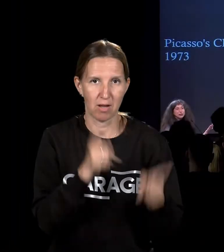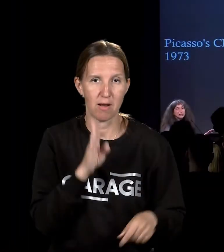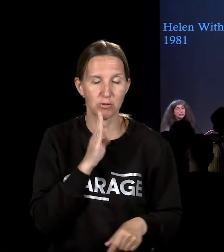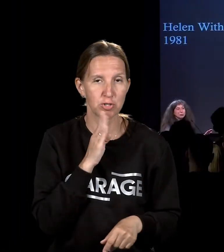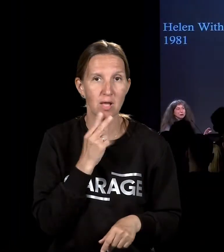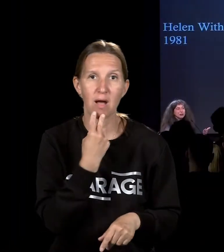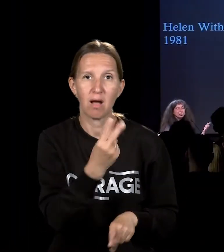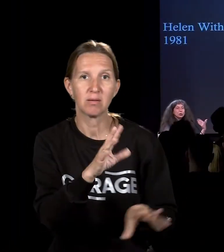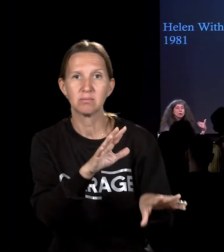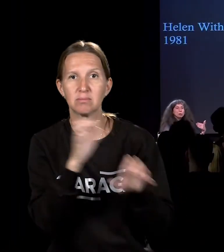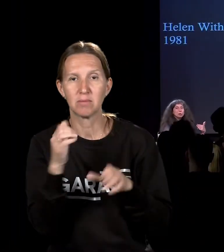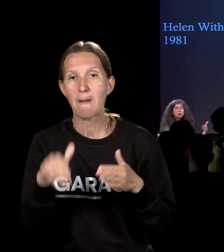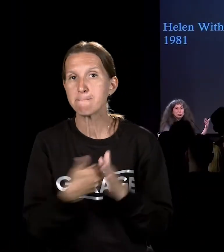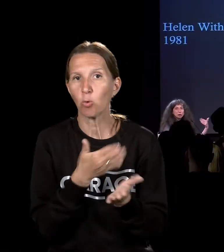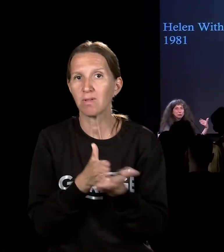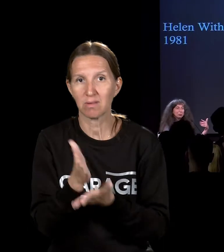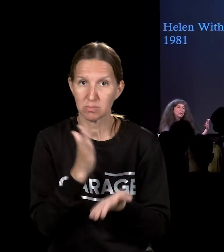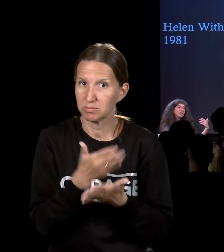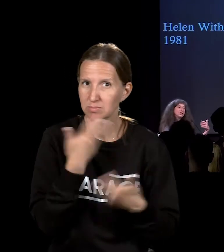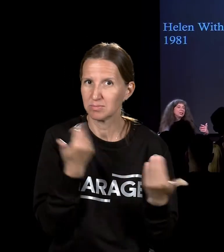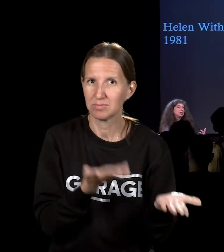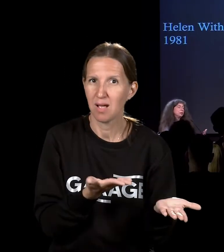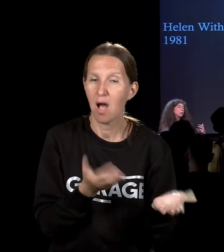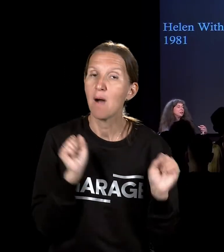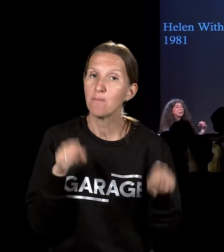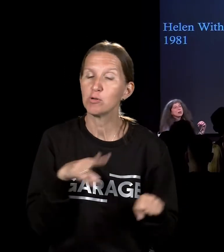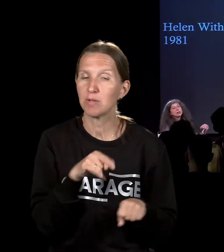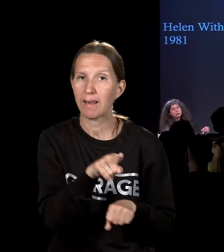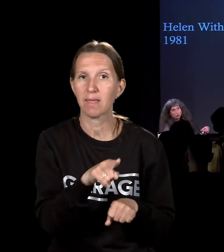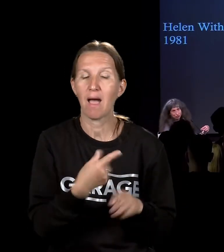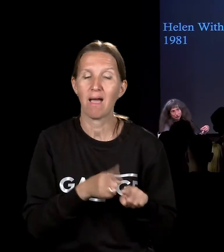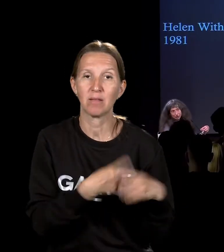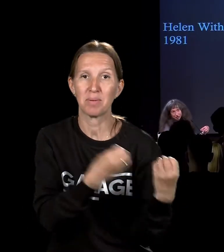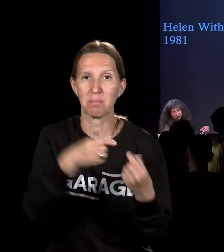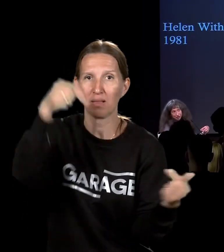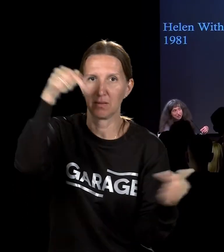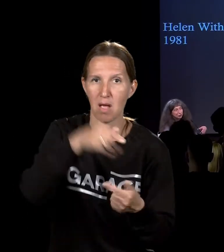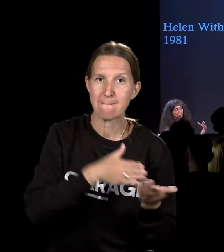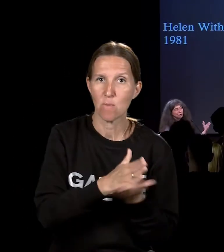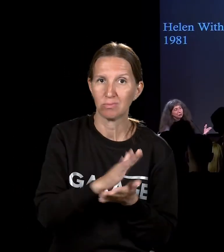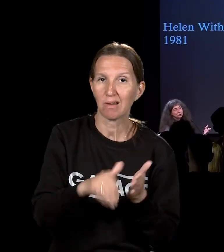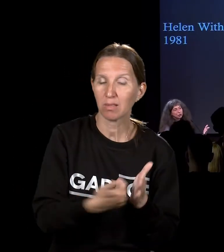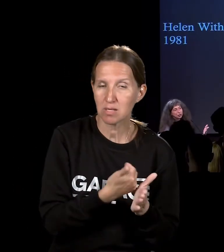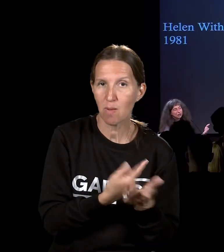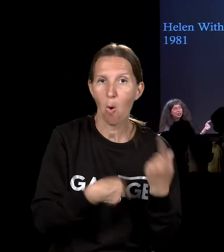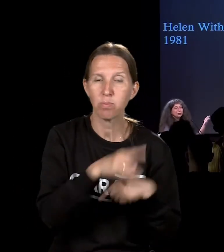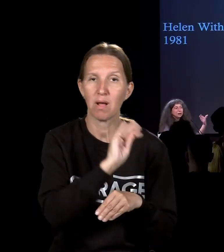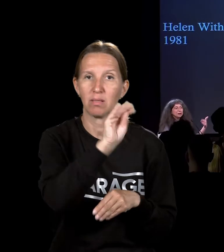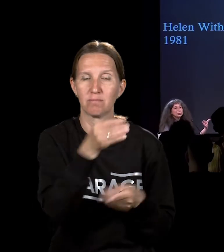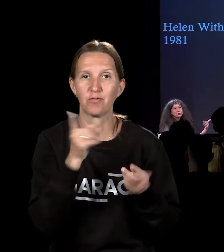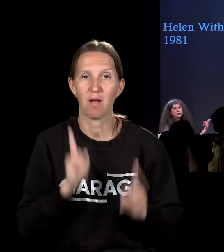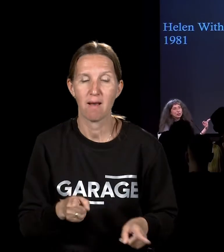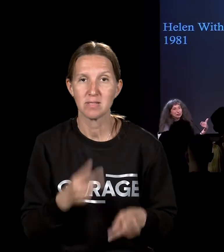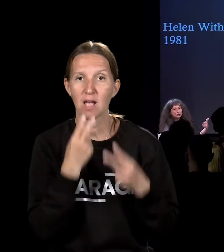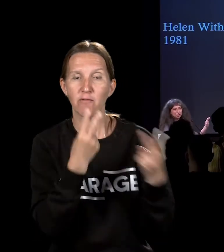Что останется от модернизма? Можно ли модернистские предметы обратно вернуть в реальность? И что из этого получается? Как